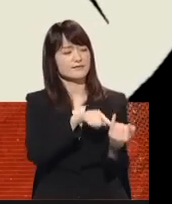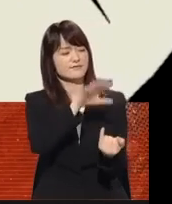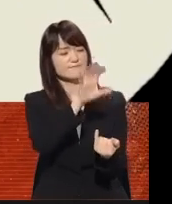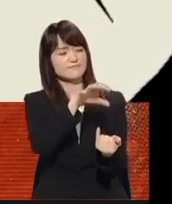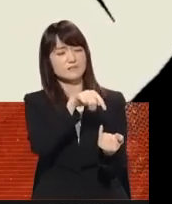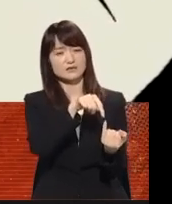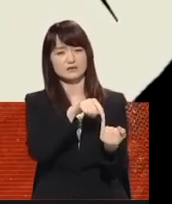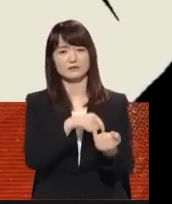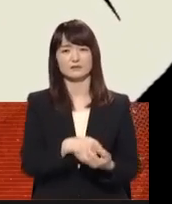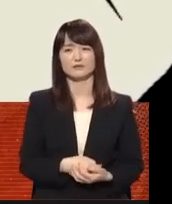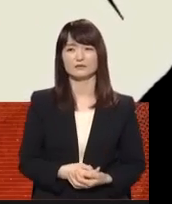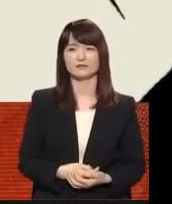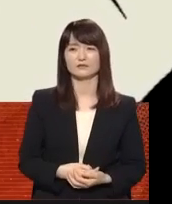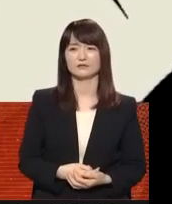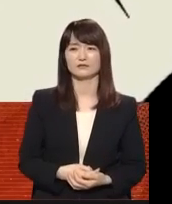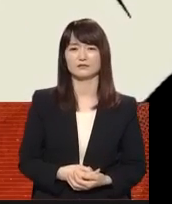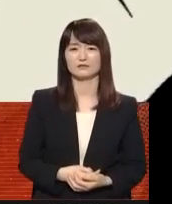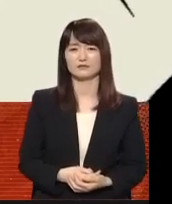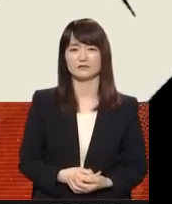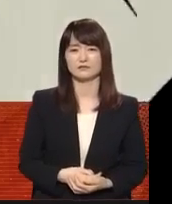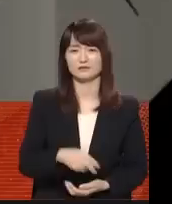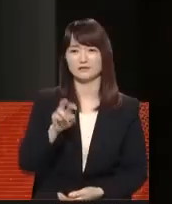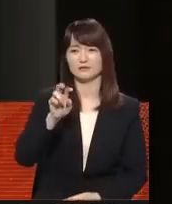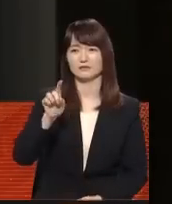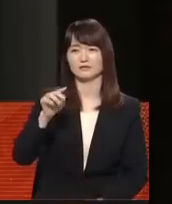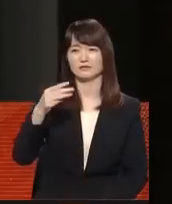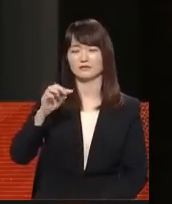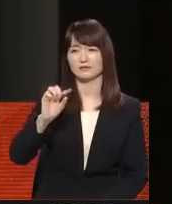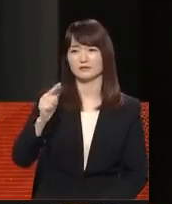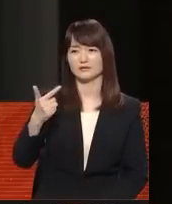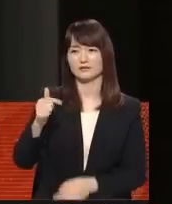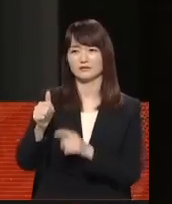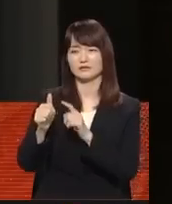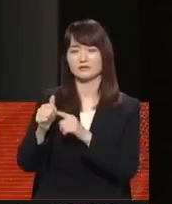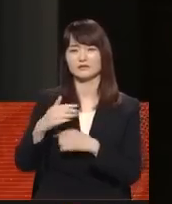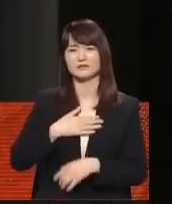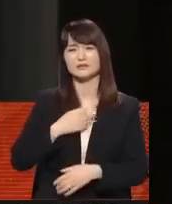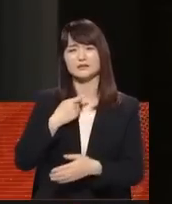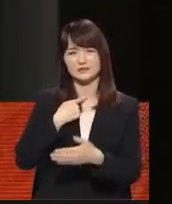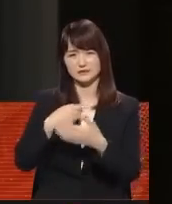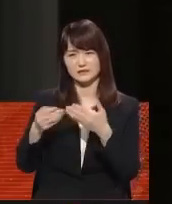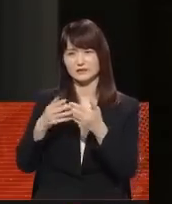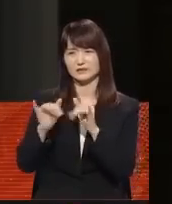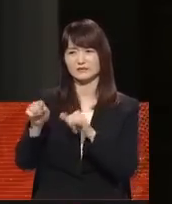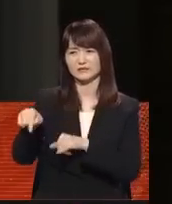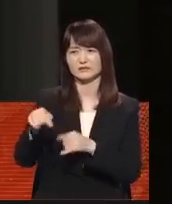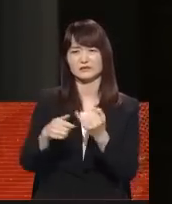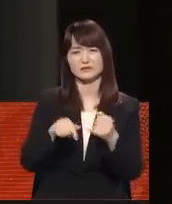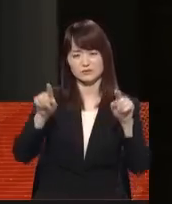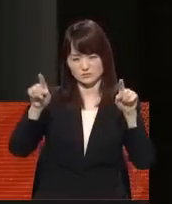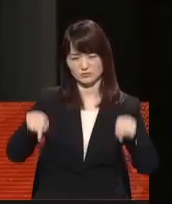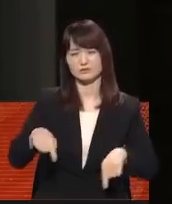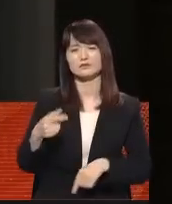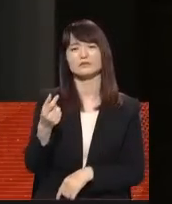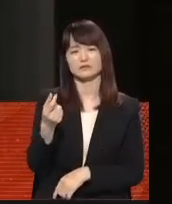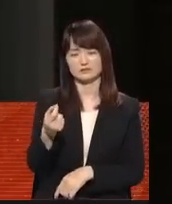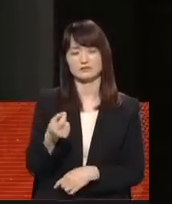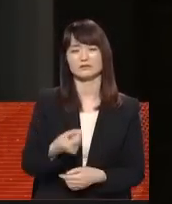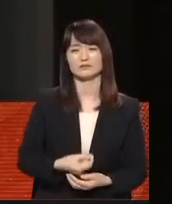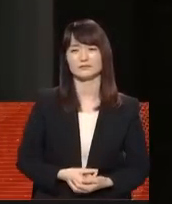한 겁니다 아 지금 마리 님이 제가 경험자입니다 이건 이혼하셔야 될 거 같아요라고